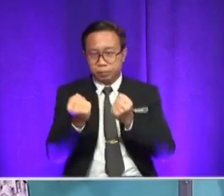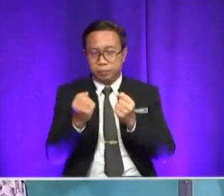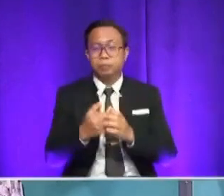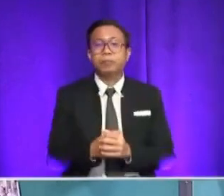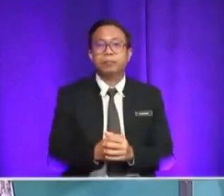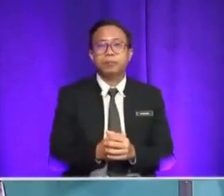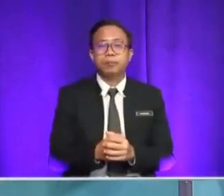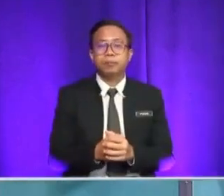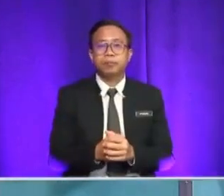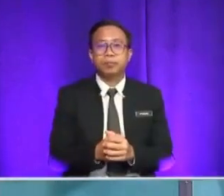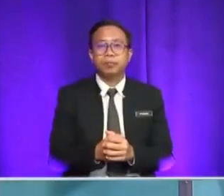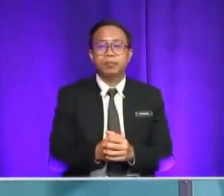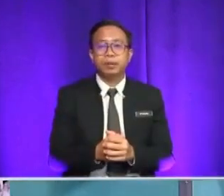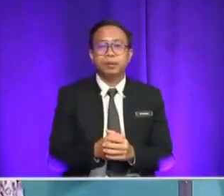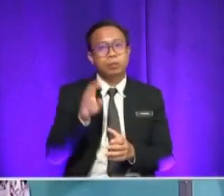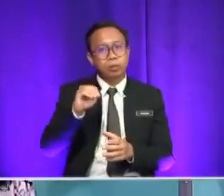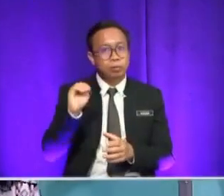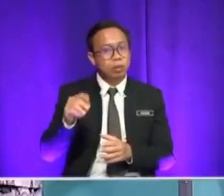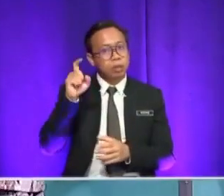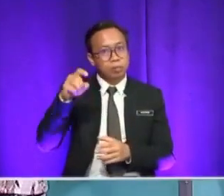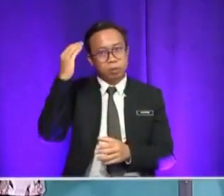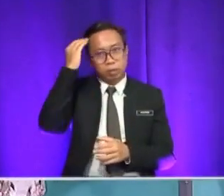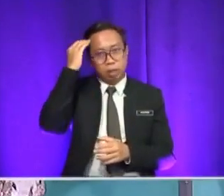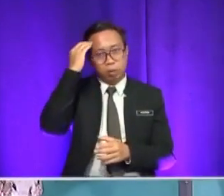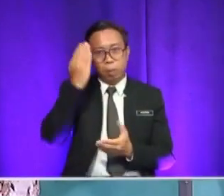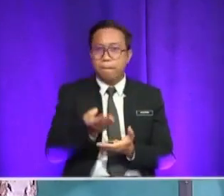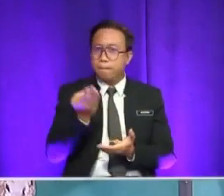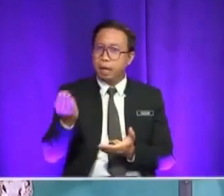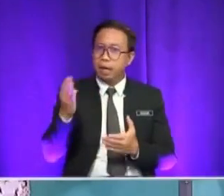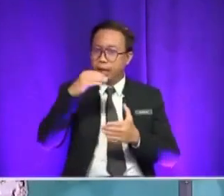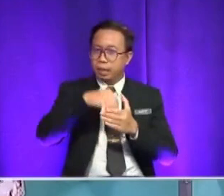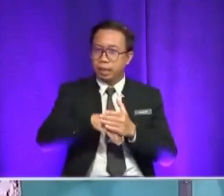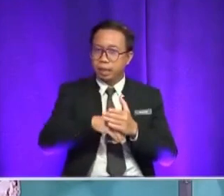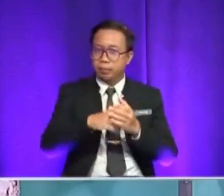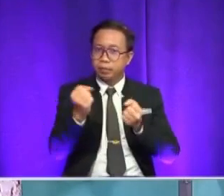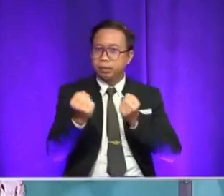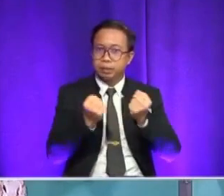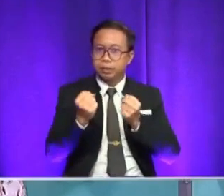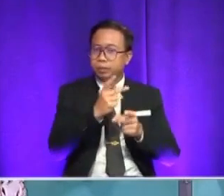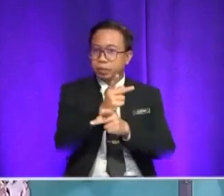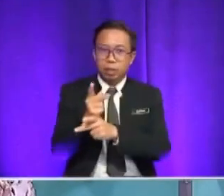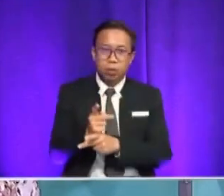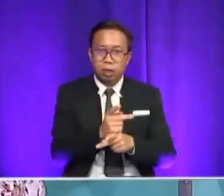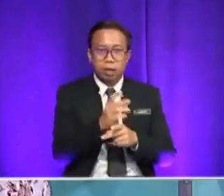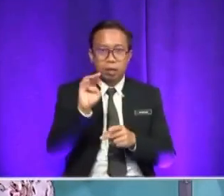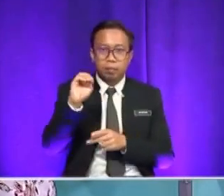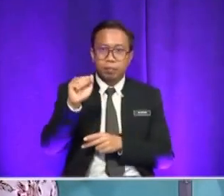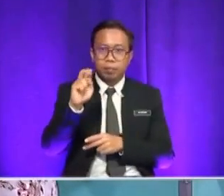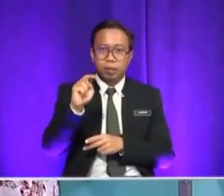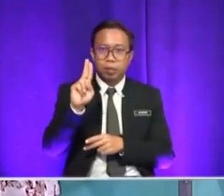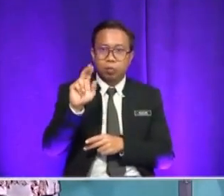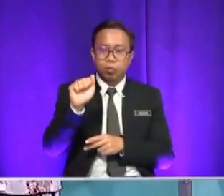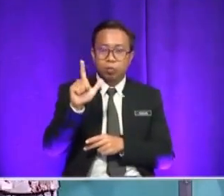Okey. Murid-murid perlu tahu komponen-komponen yang terdapat dalam sistem kawalan manual. Jadi dekat sini yang